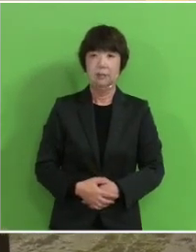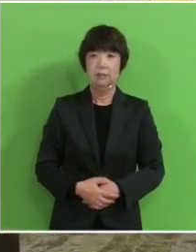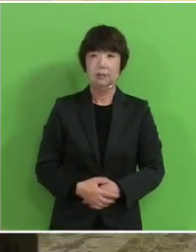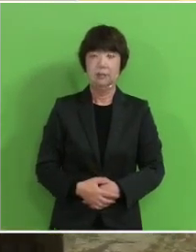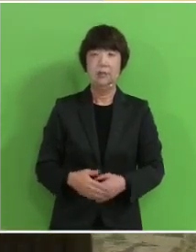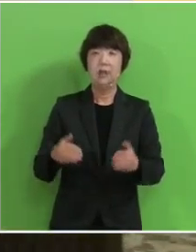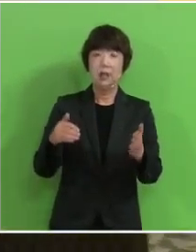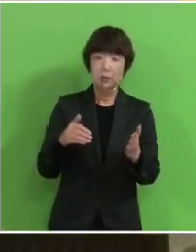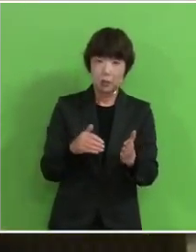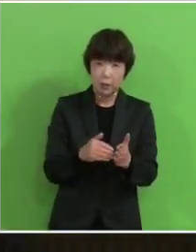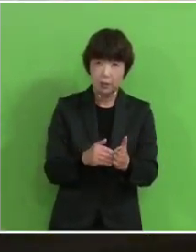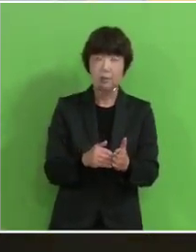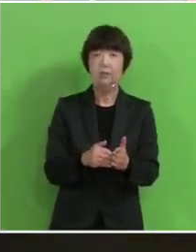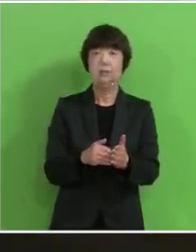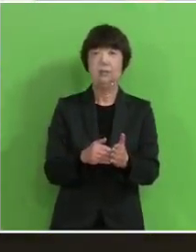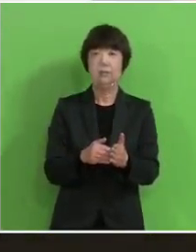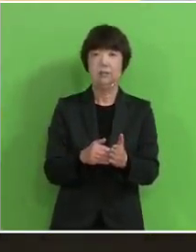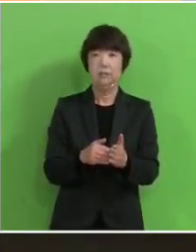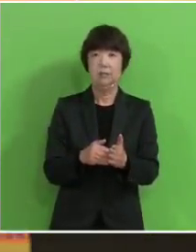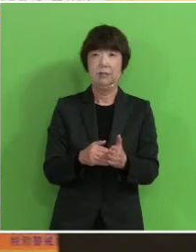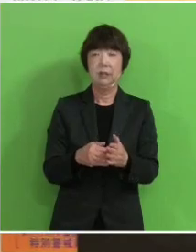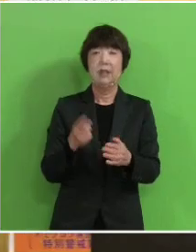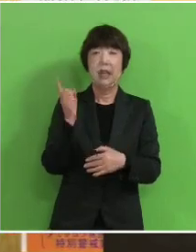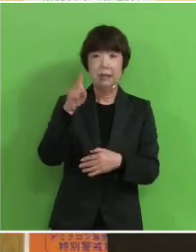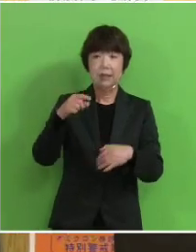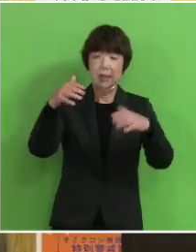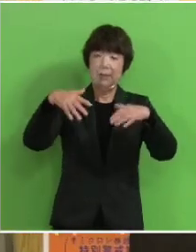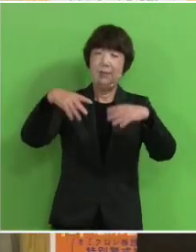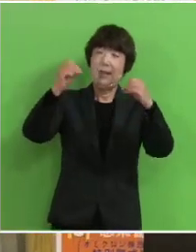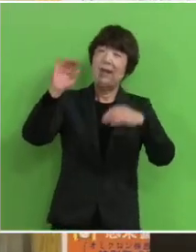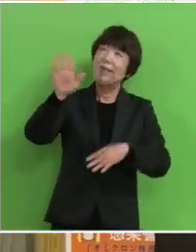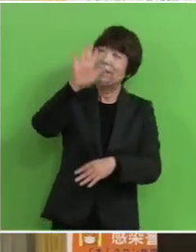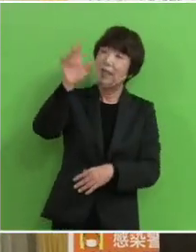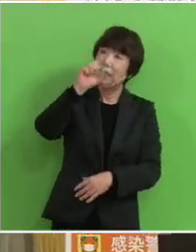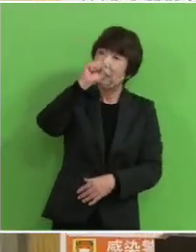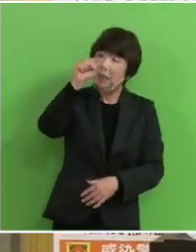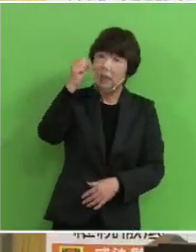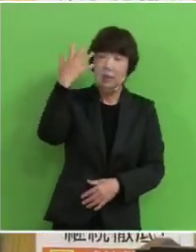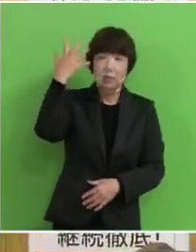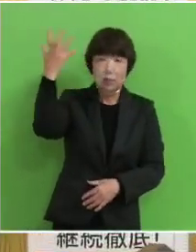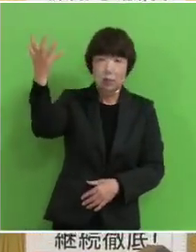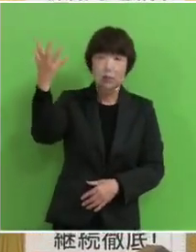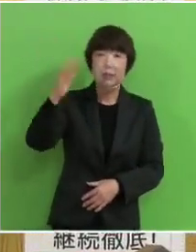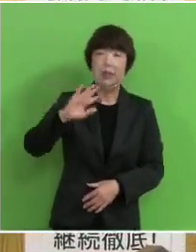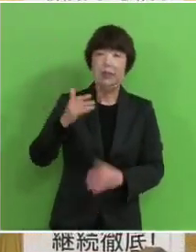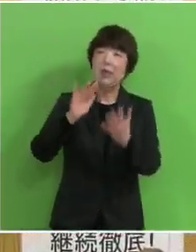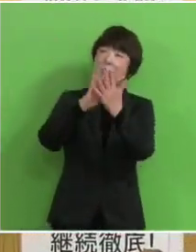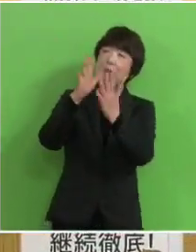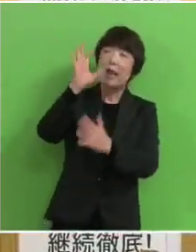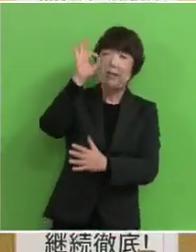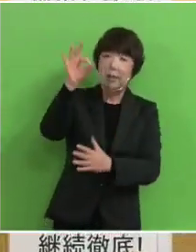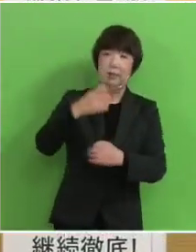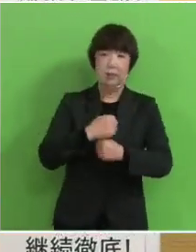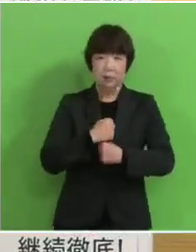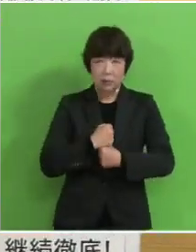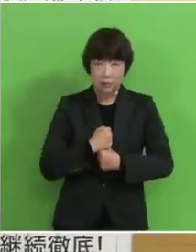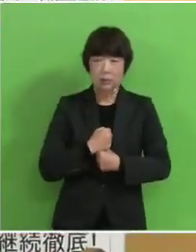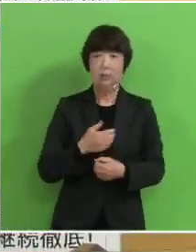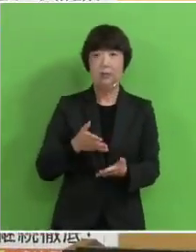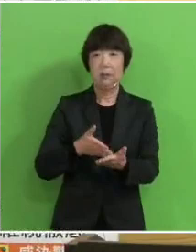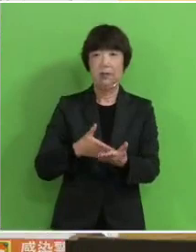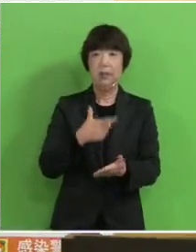最後にあした天気が良さそうですがお花見の注意事項でござい